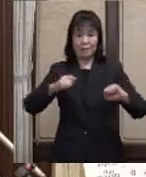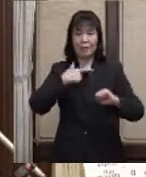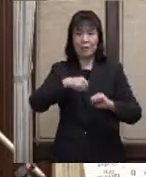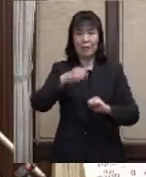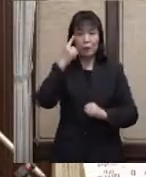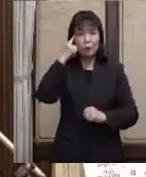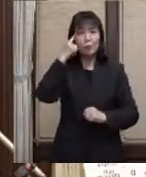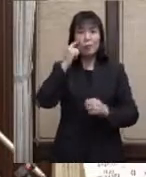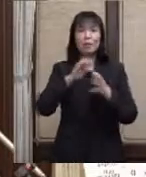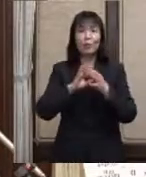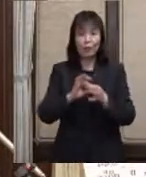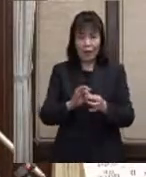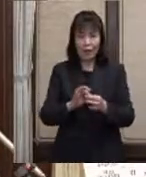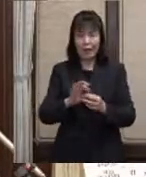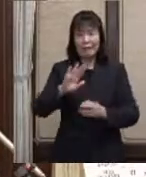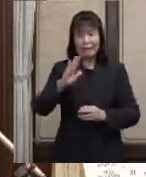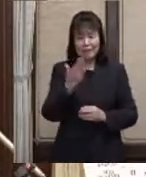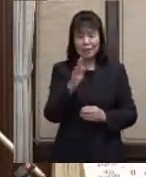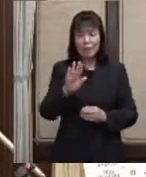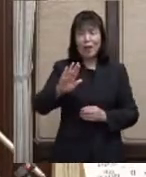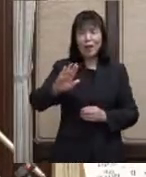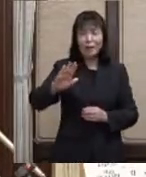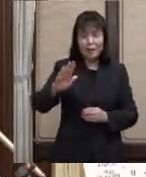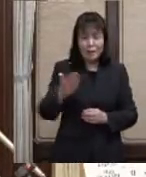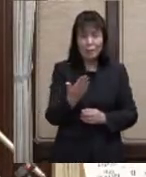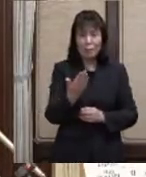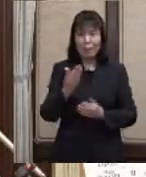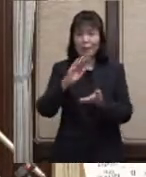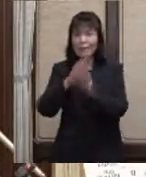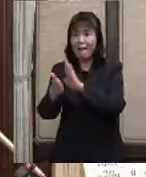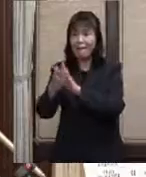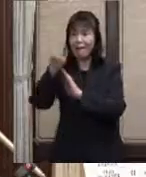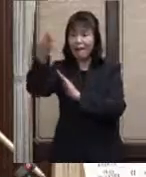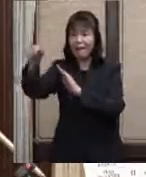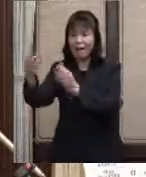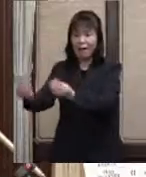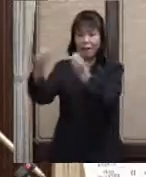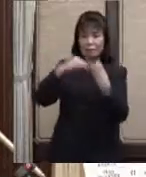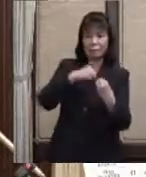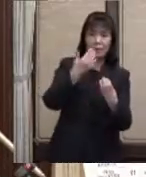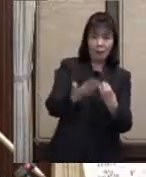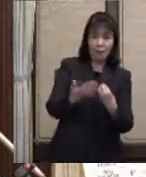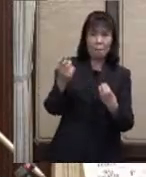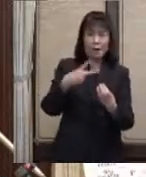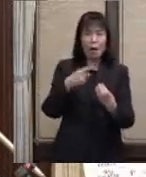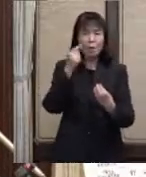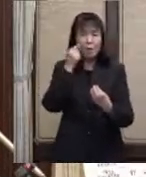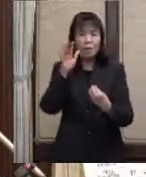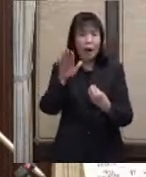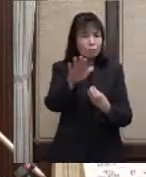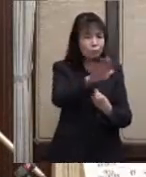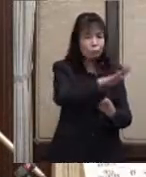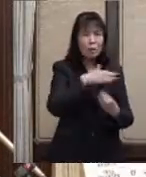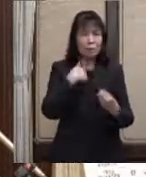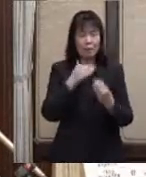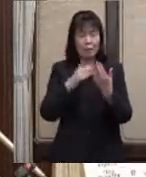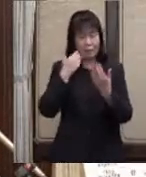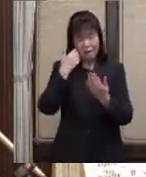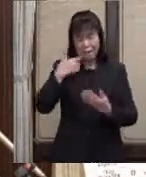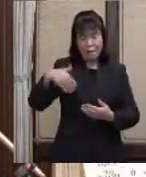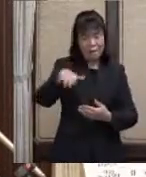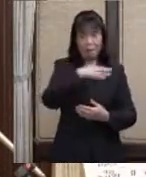けていきますので、ただしそれでもいつ県外から持ち込まれるか、またすでに持ち込まれているか誰も分かりません